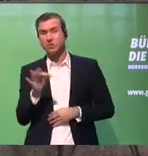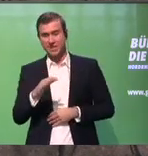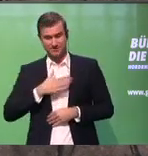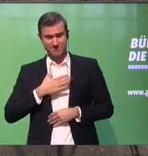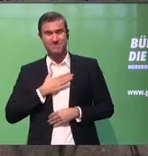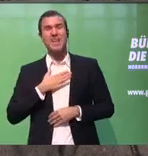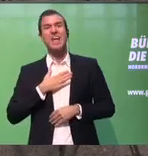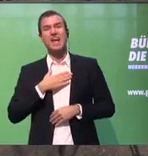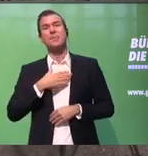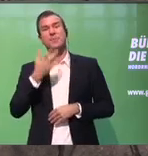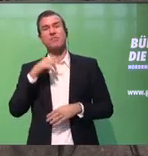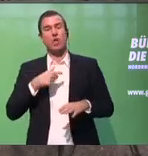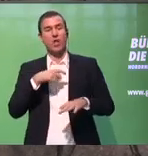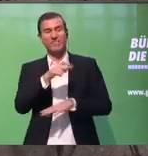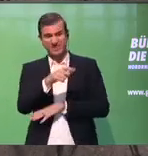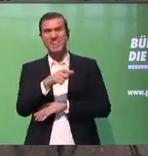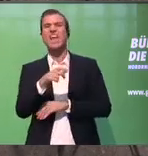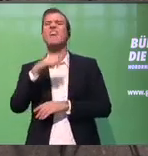unserer